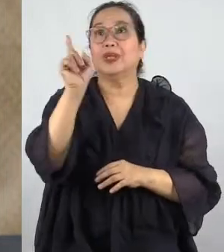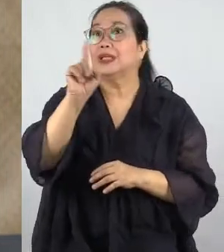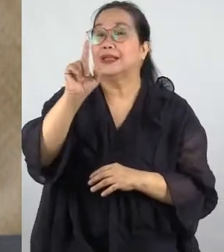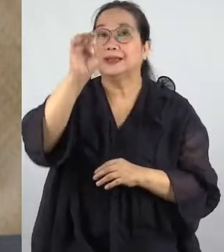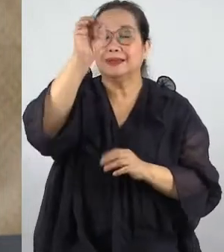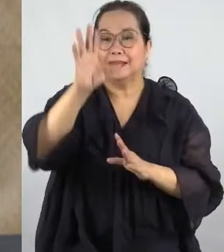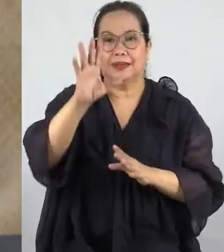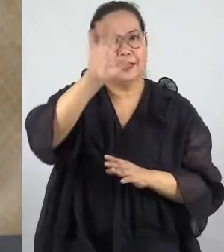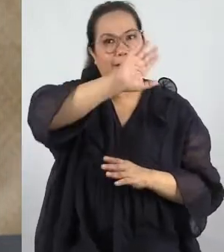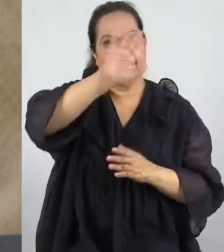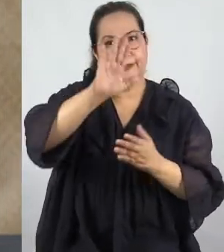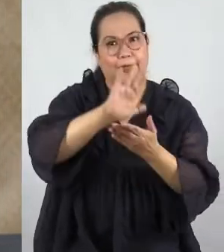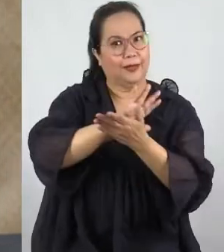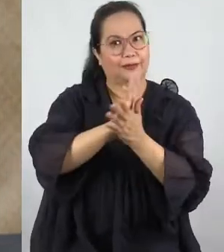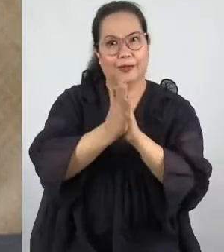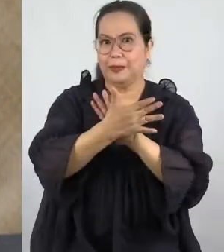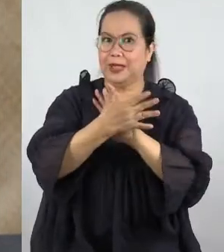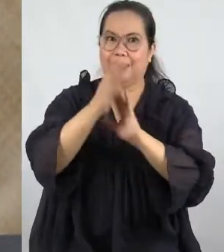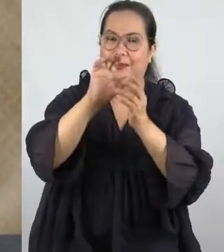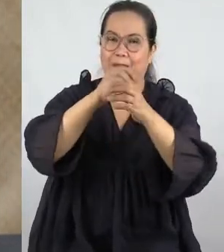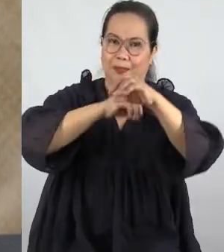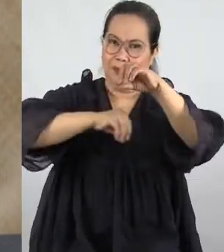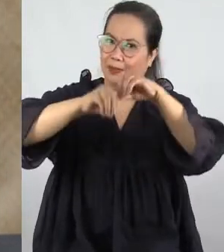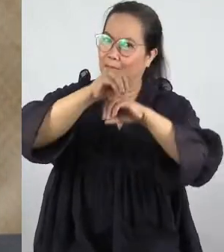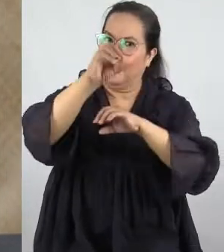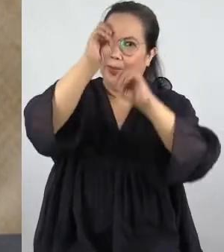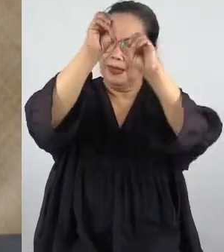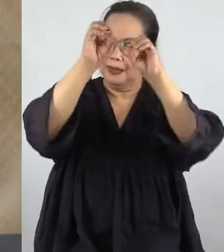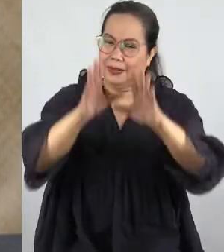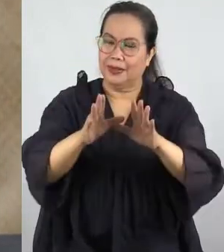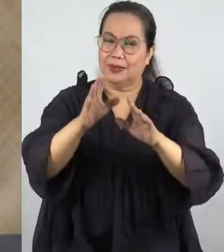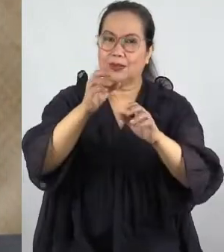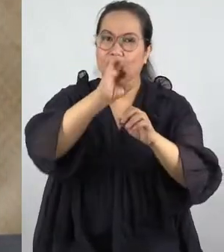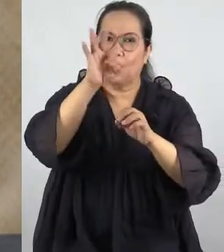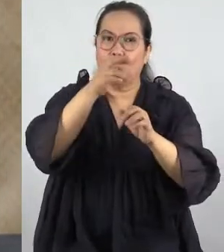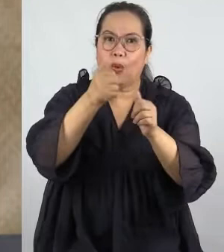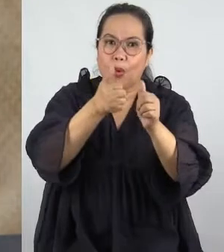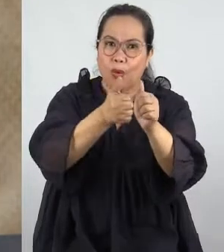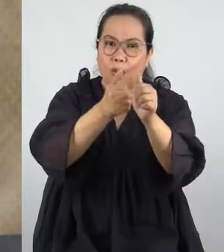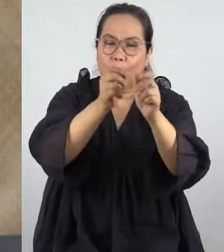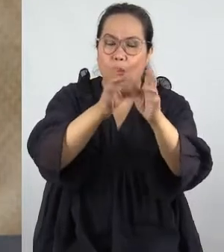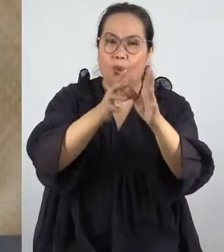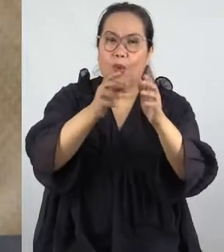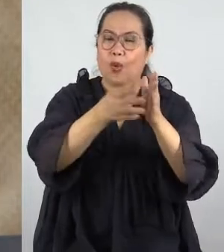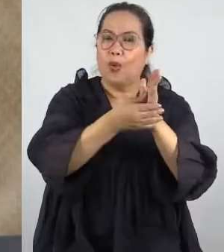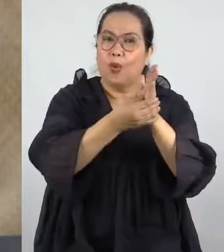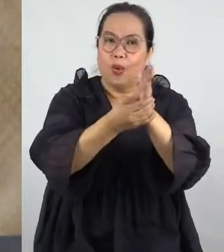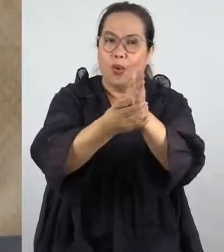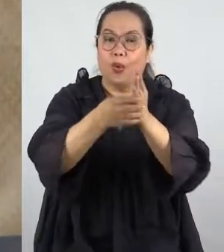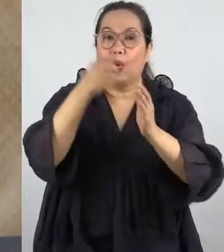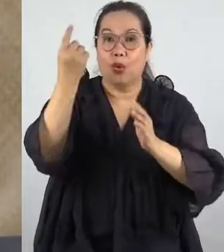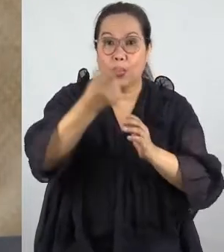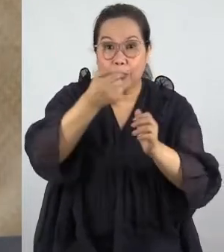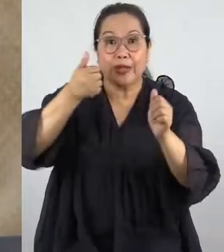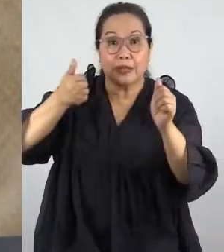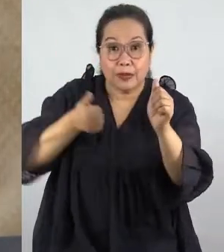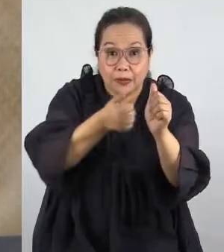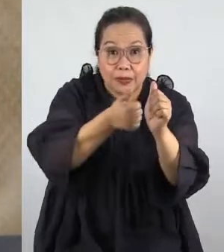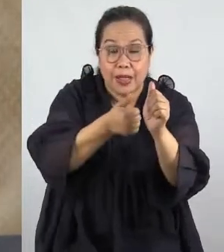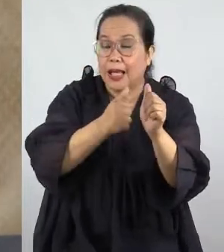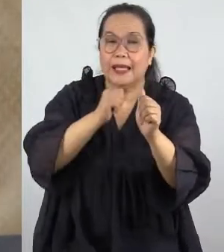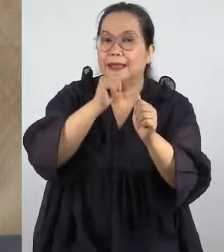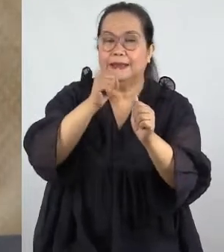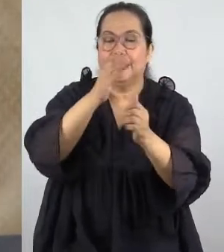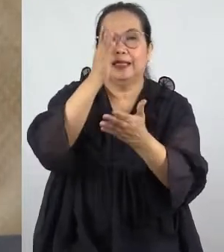Hindi kailanman nagiging teacher o nagiging discipler. Palaging na lang disciple. Hindi